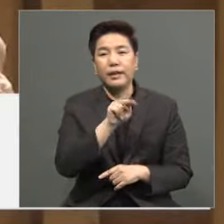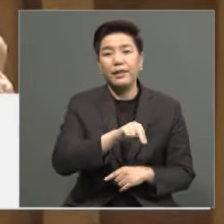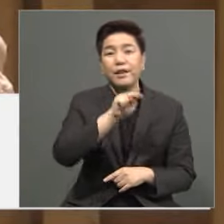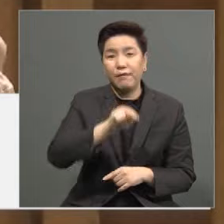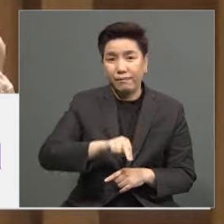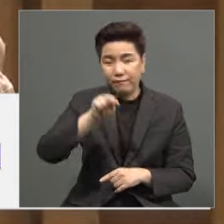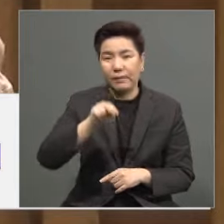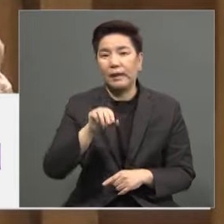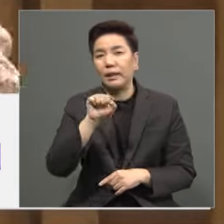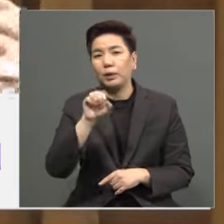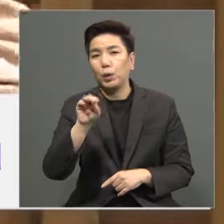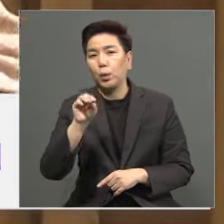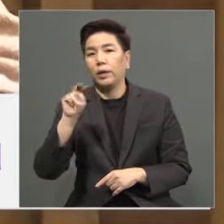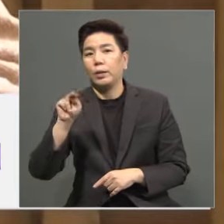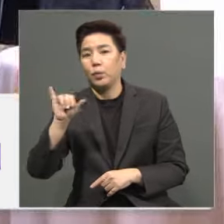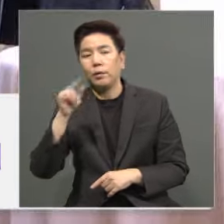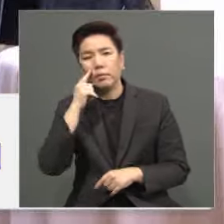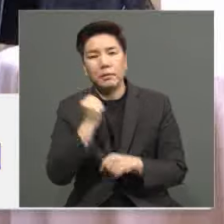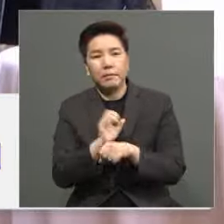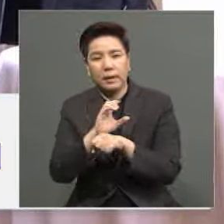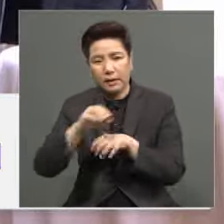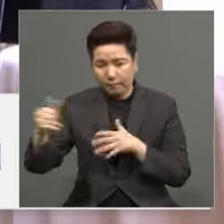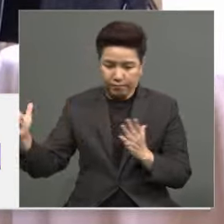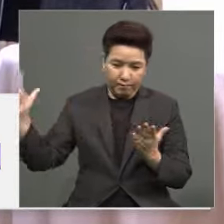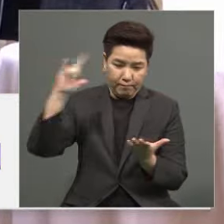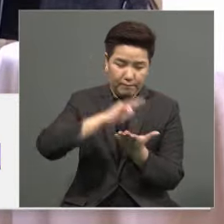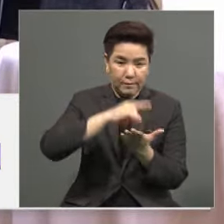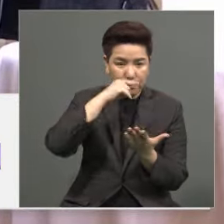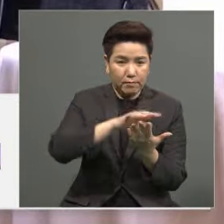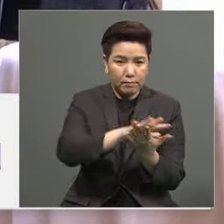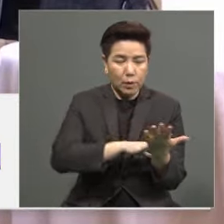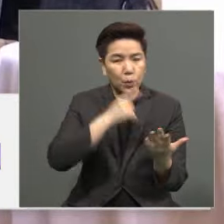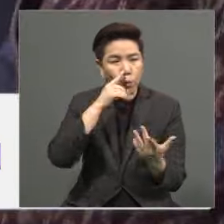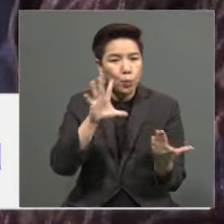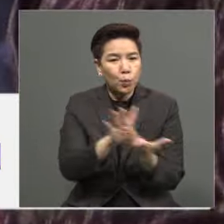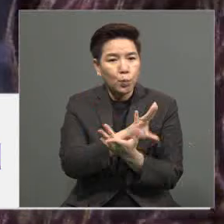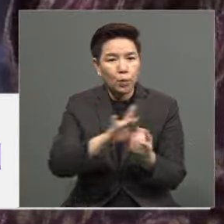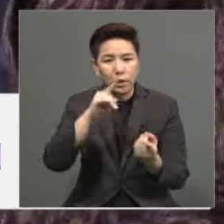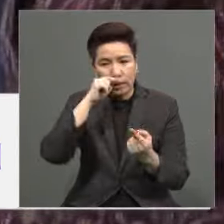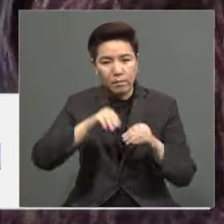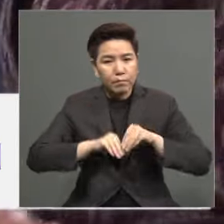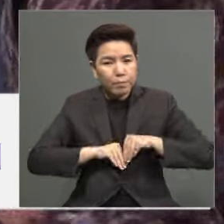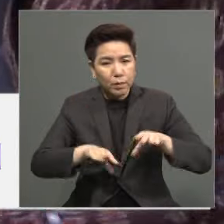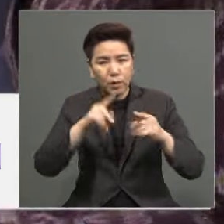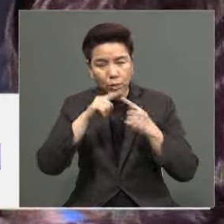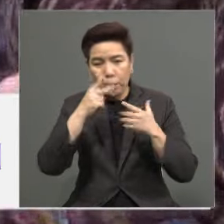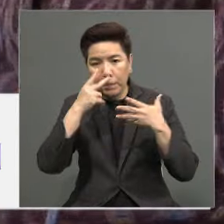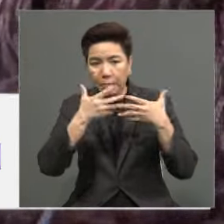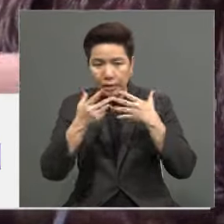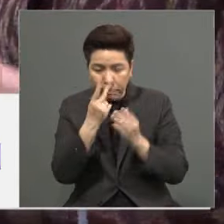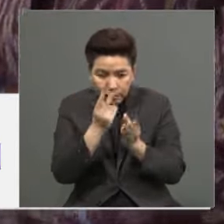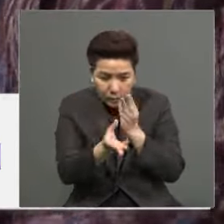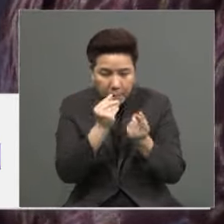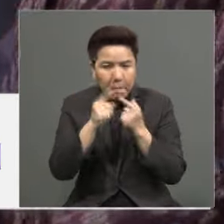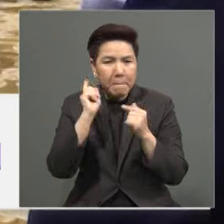Piเพื่อสร้างเครือข่ายการถ่ายทำภาพยนตร์ในไทยช่วยส่งเสริม Softพาเวอร์ของไทยที่สามารถเรียนรู้จากสหรัฐเป็น